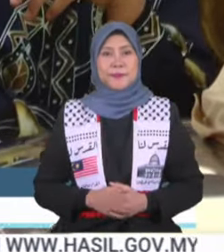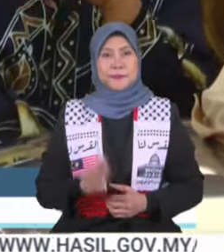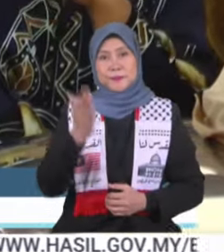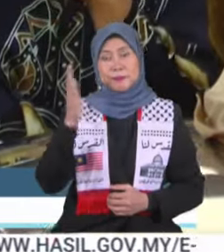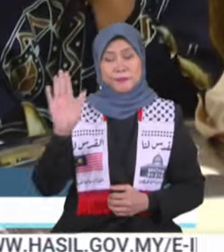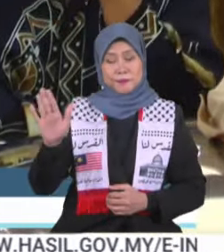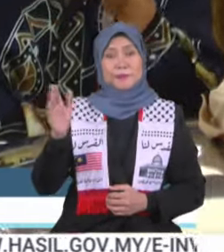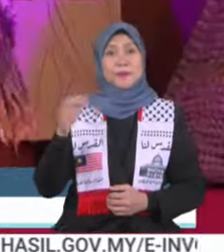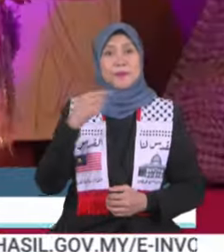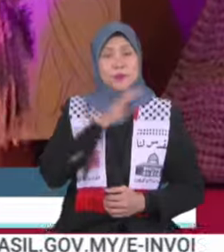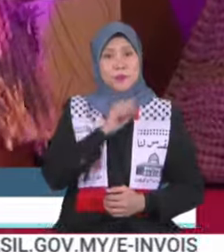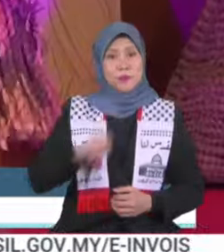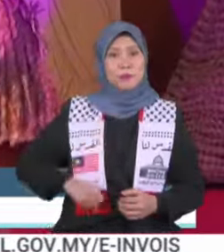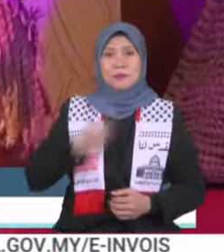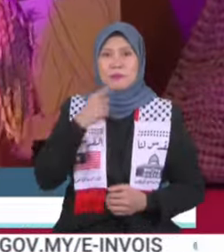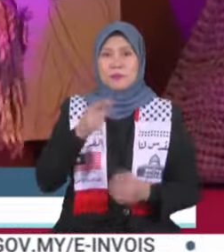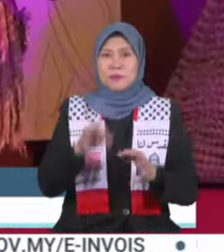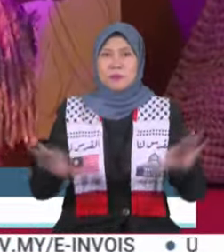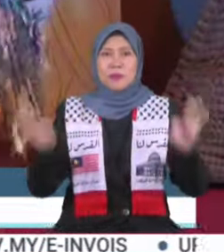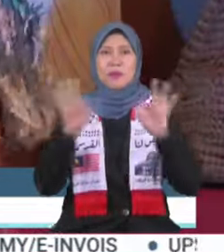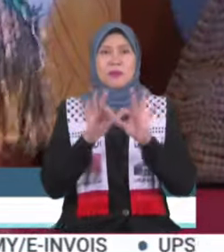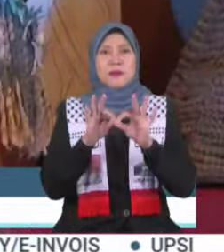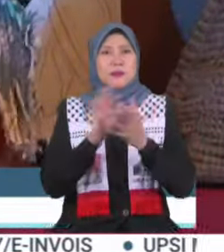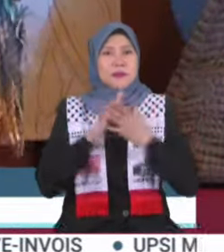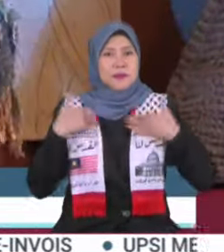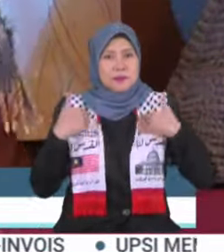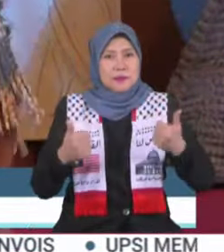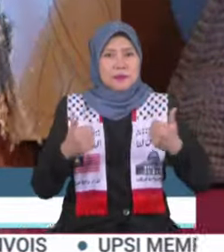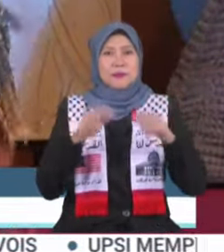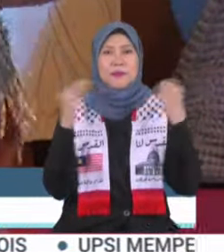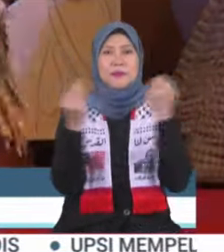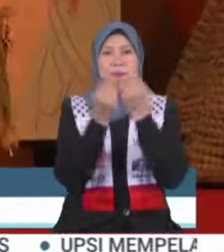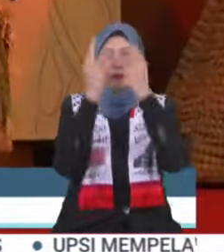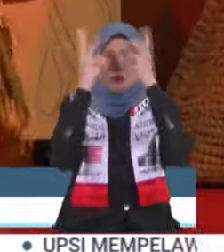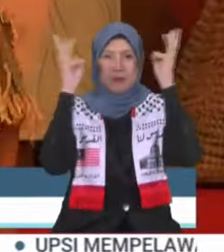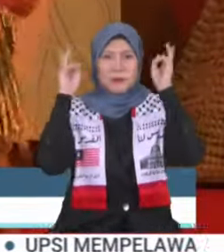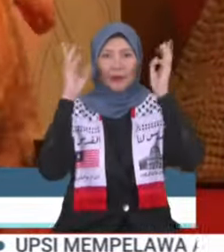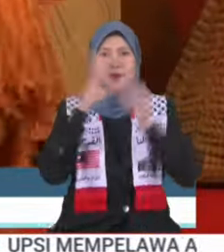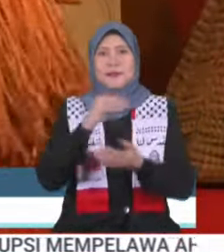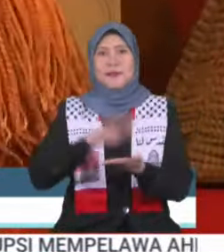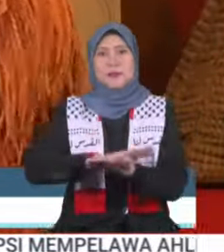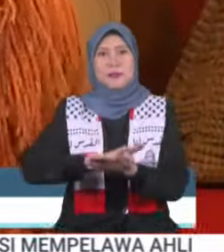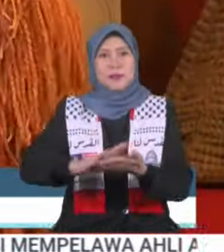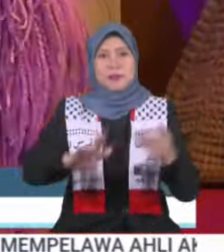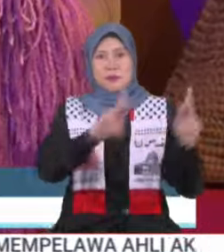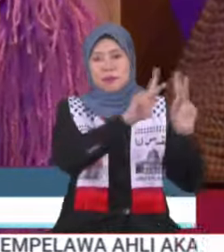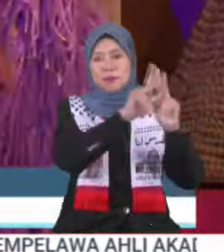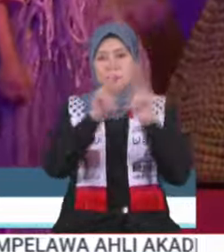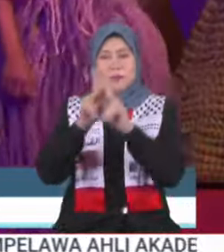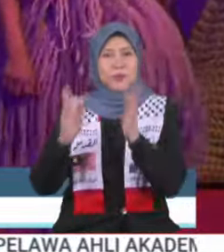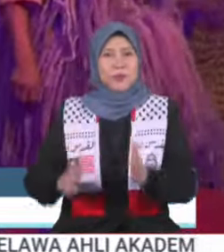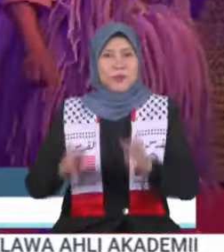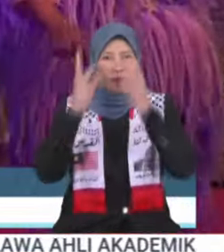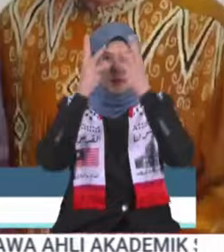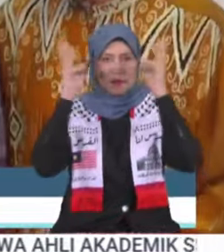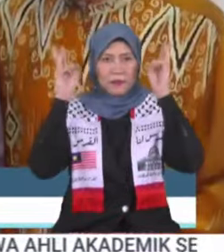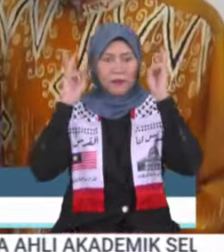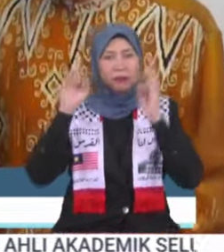Baginda turut mengingatkan mengenai kepentingan aspek kesihatan masyarakat orang asli dan kebersihan perkampungan orang